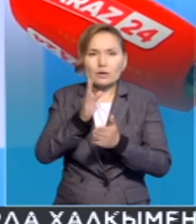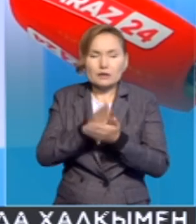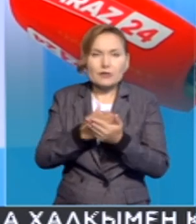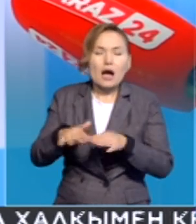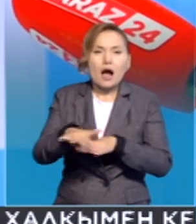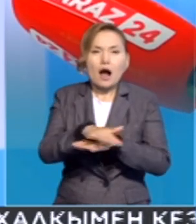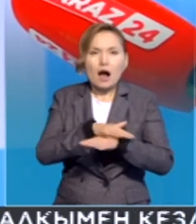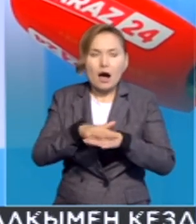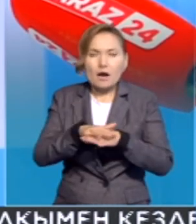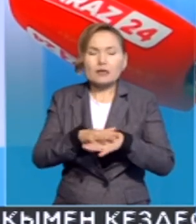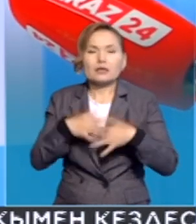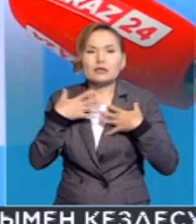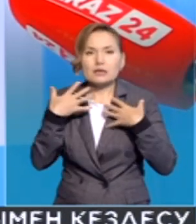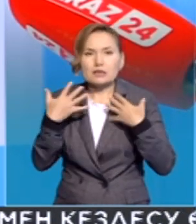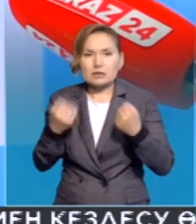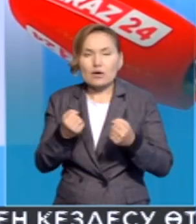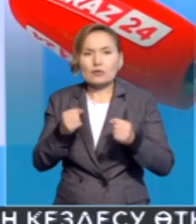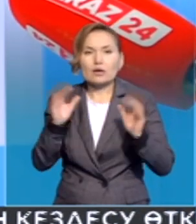денсаулығын өздеріне